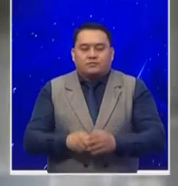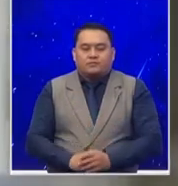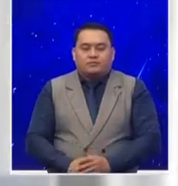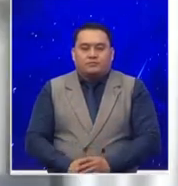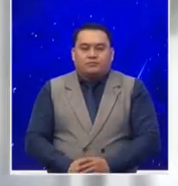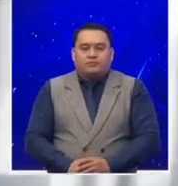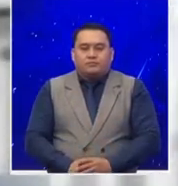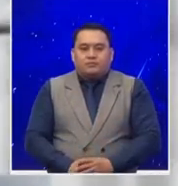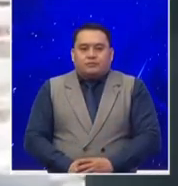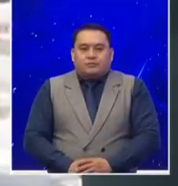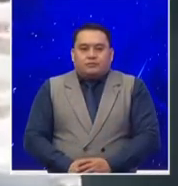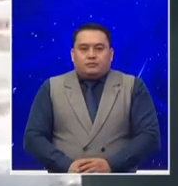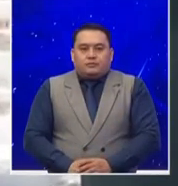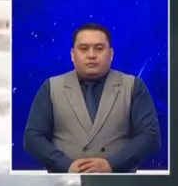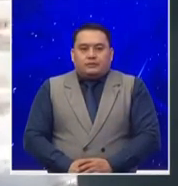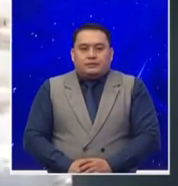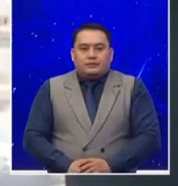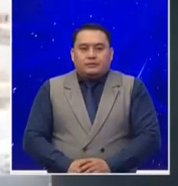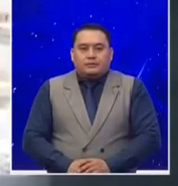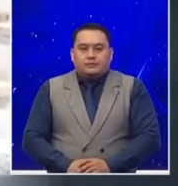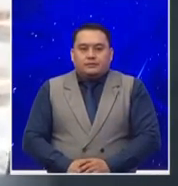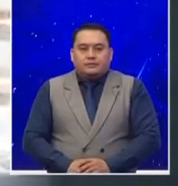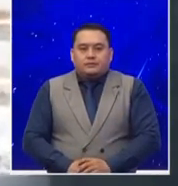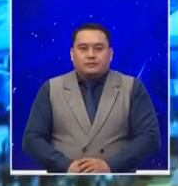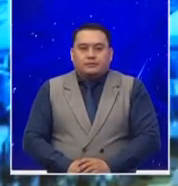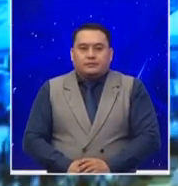ғаламтор ақпараттармен дайындаған Мәдия Әділханова.